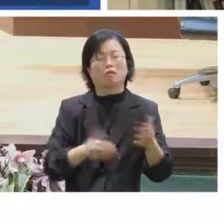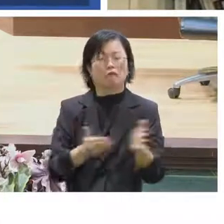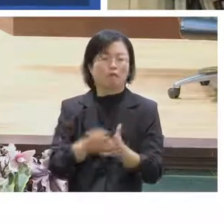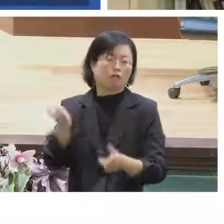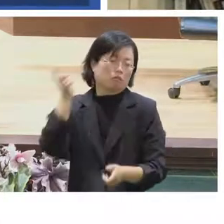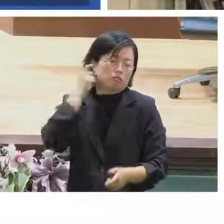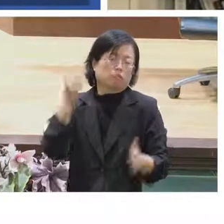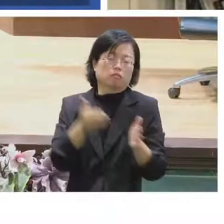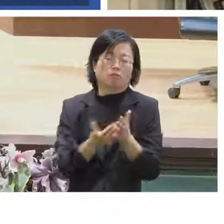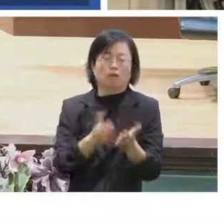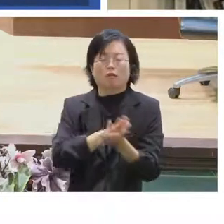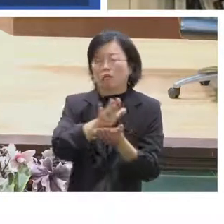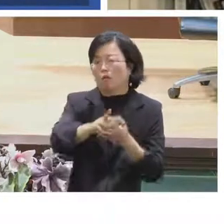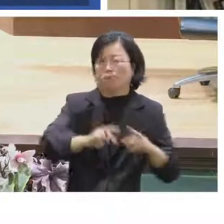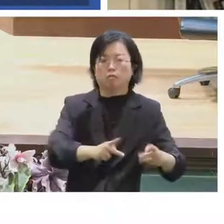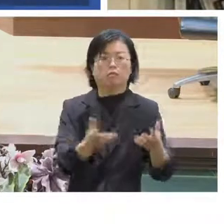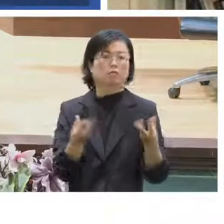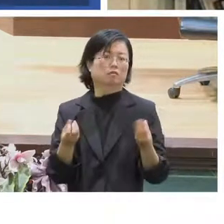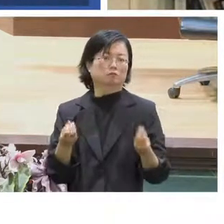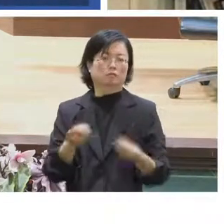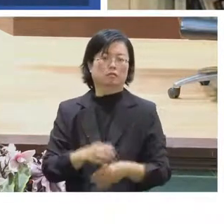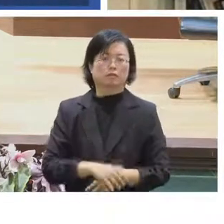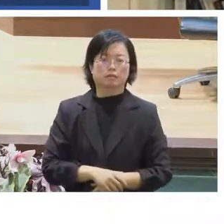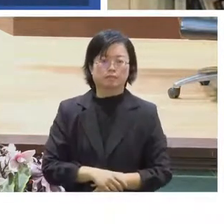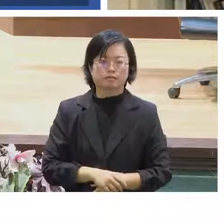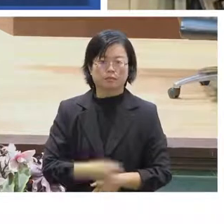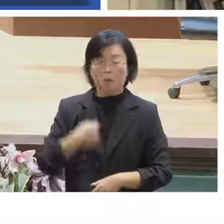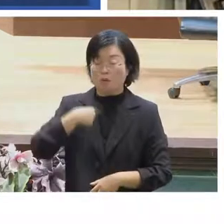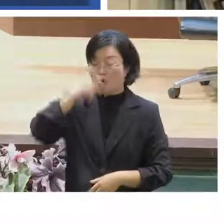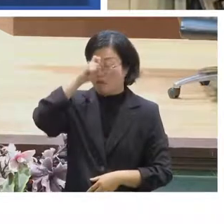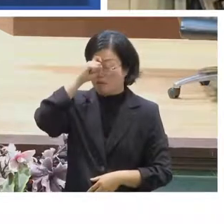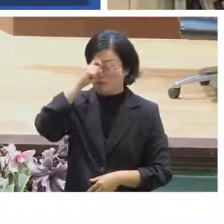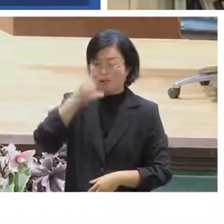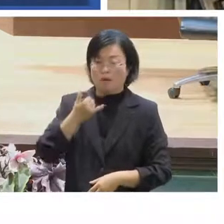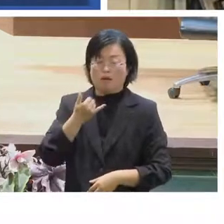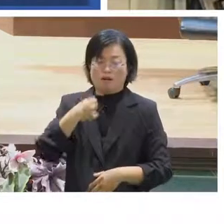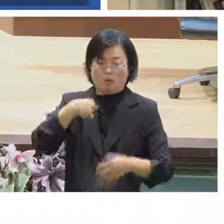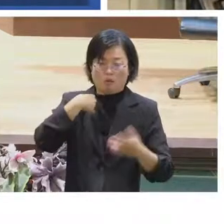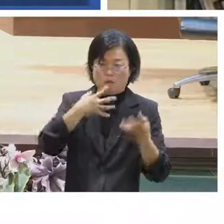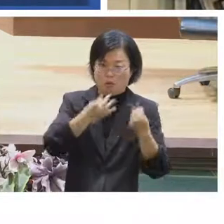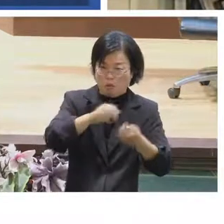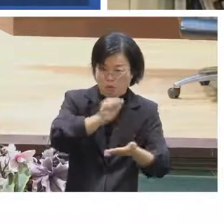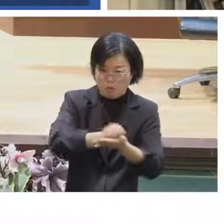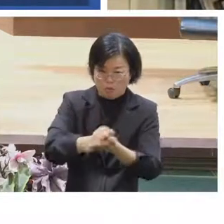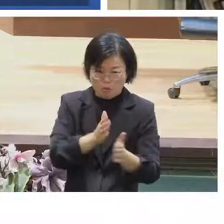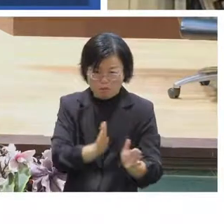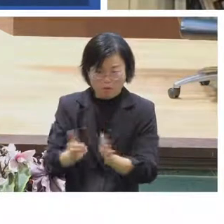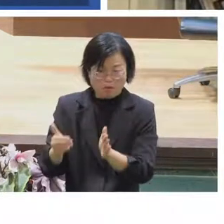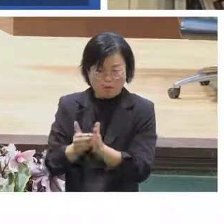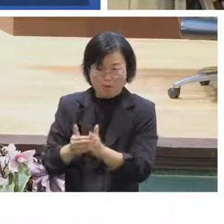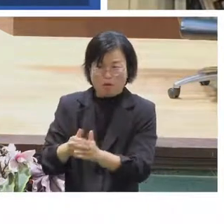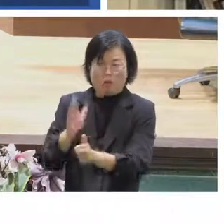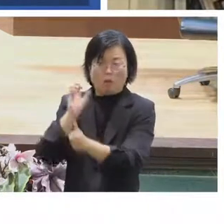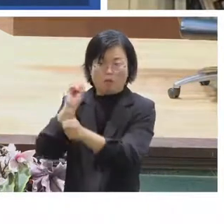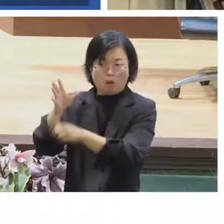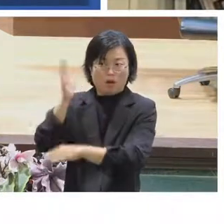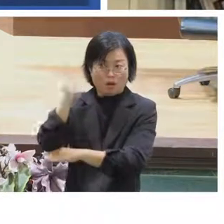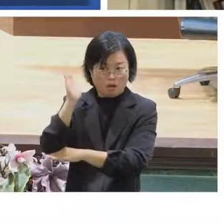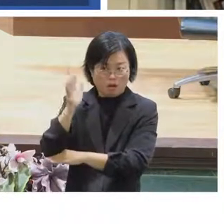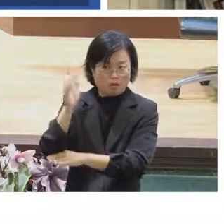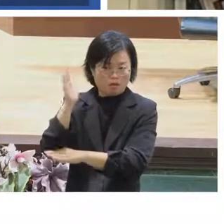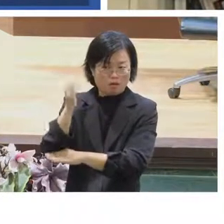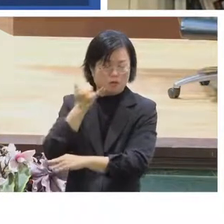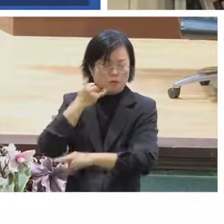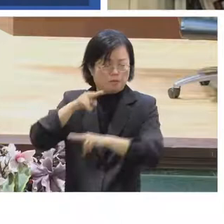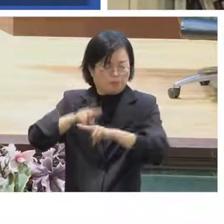用这种方式呢，然后让政府真的是能坐下来跟我们去有一个沟通和去听。这是一个方